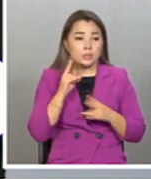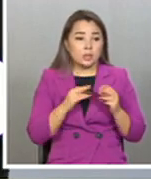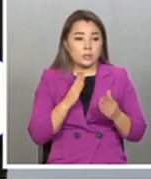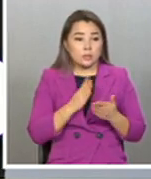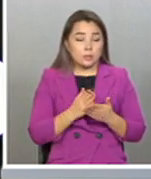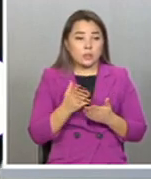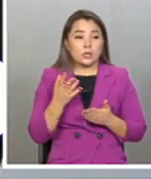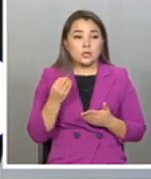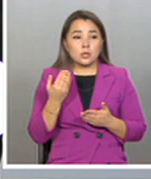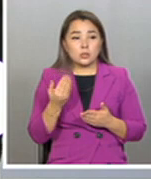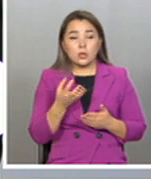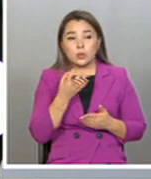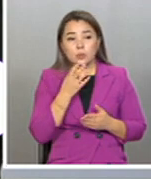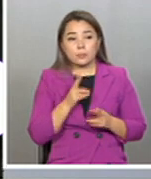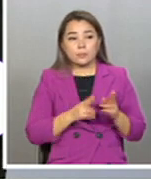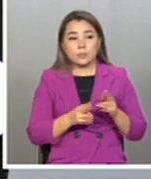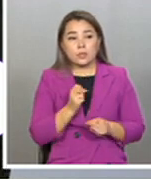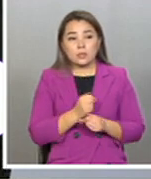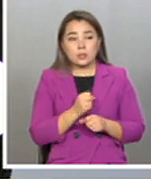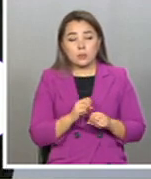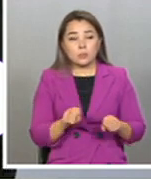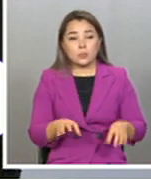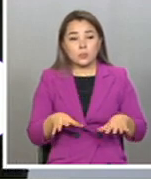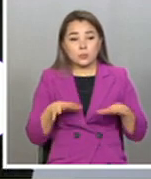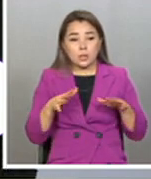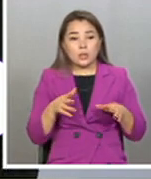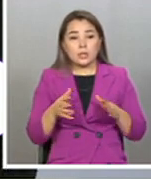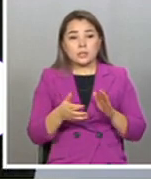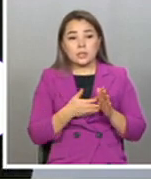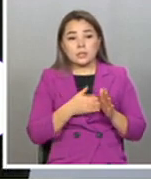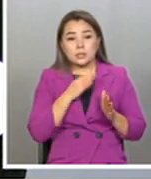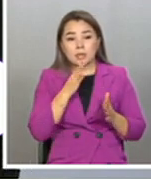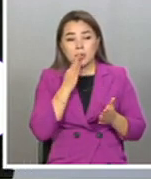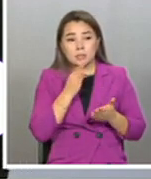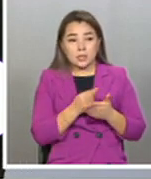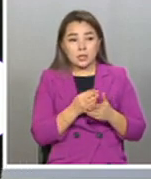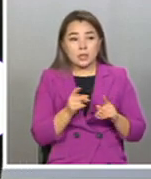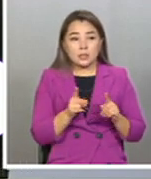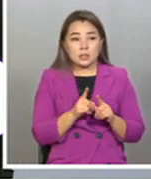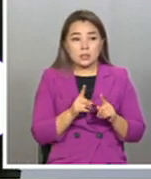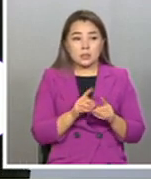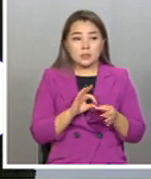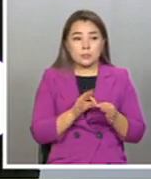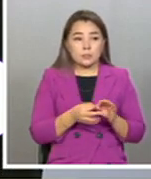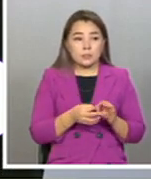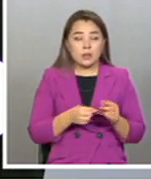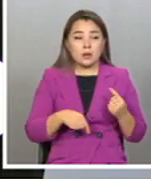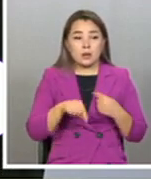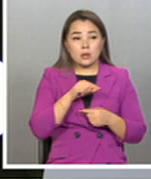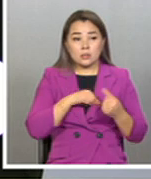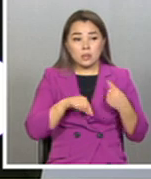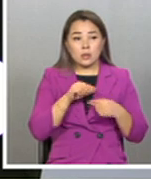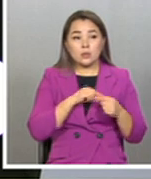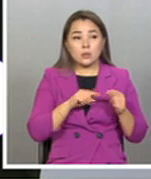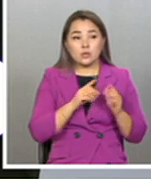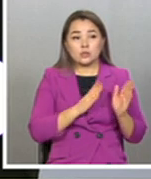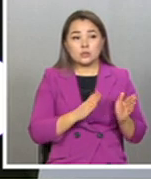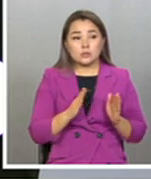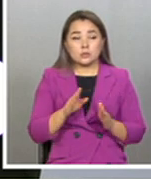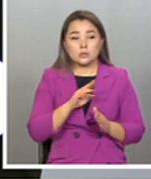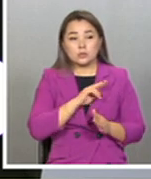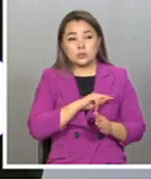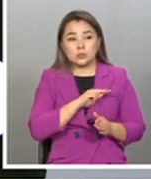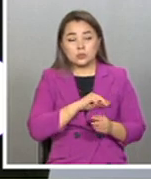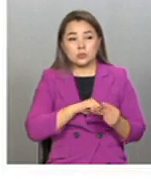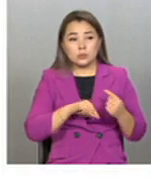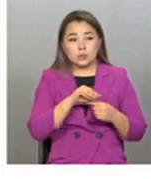де бұл турбинасының кемшіліктеріне назар аударатын болсаңыздар, бұның кемшілігі айналу жылдамдығын реттеу мүмкіншілігі